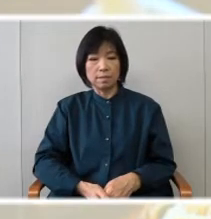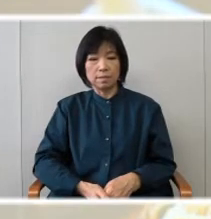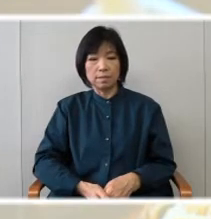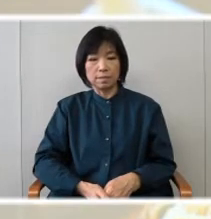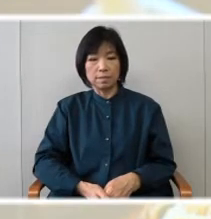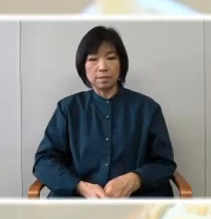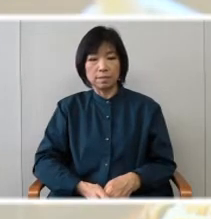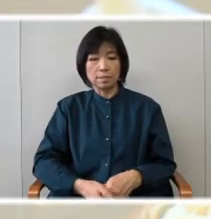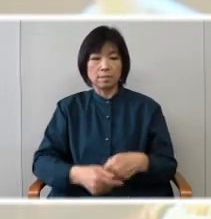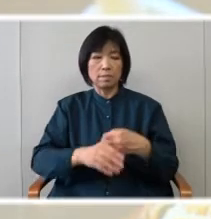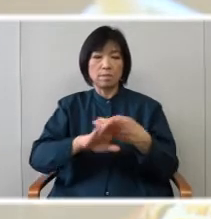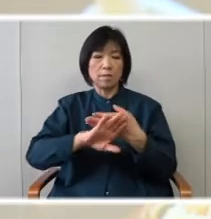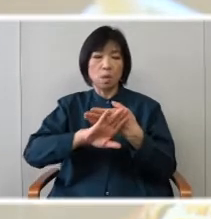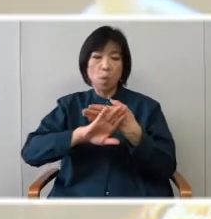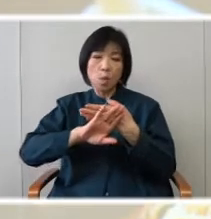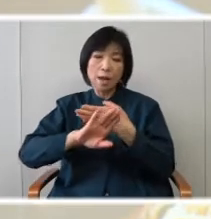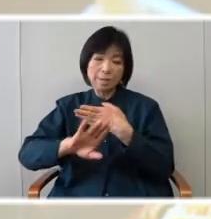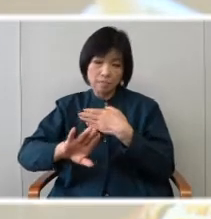その他